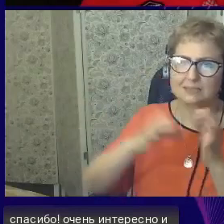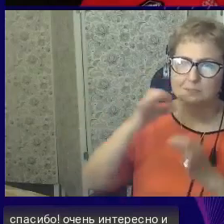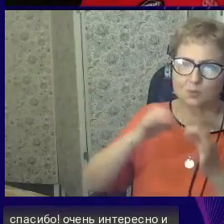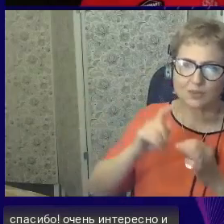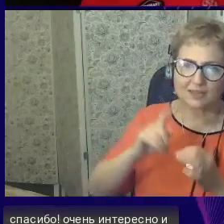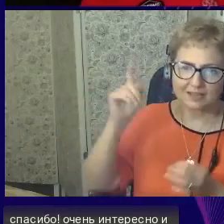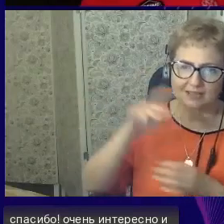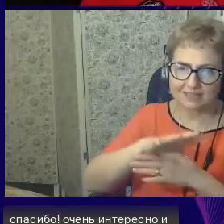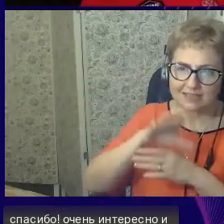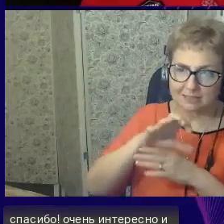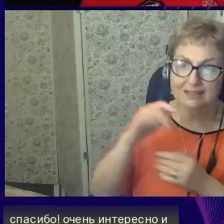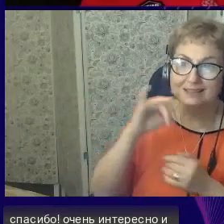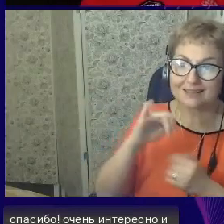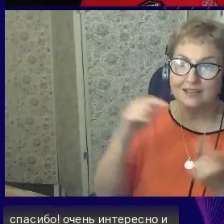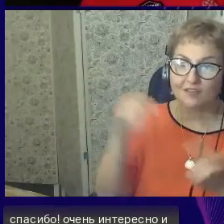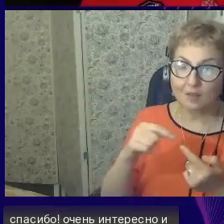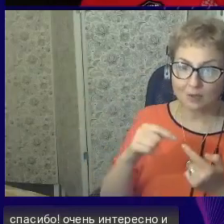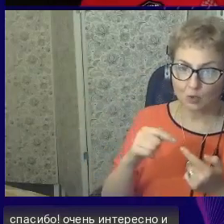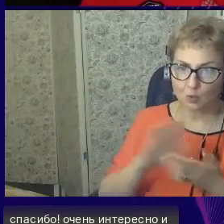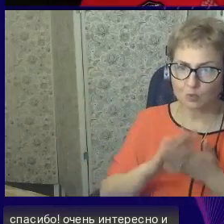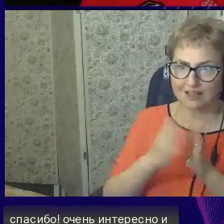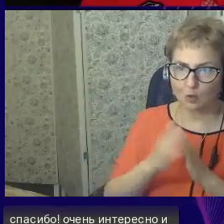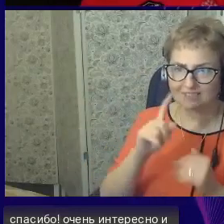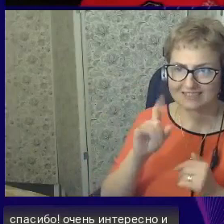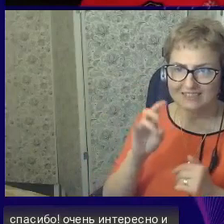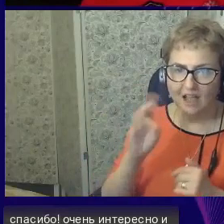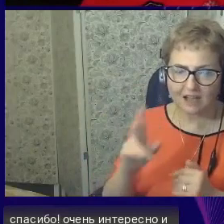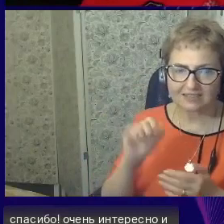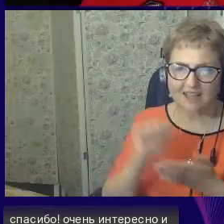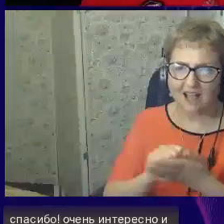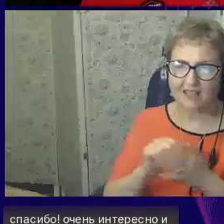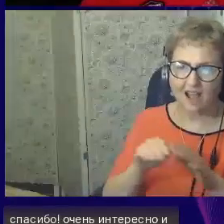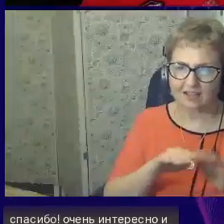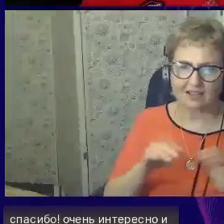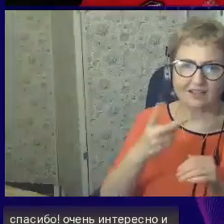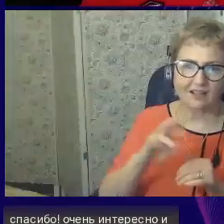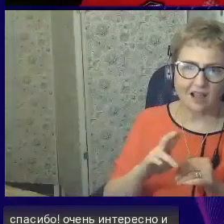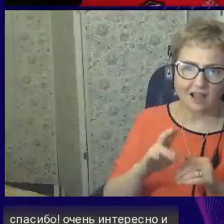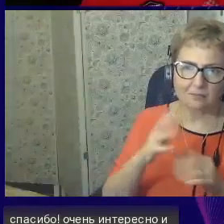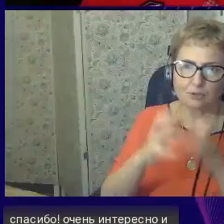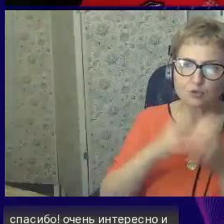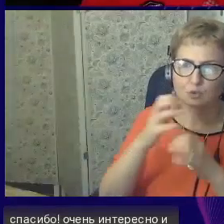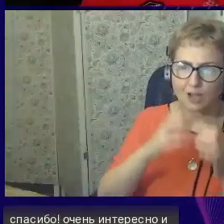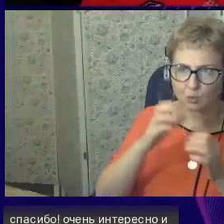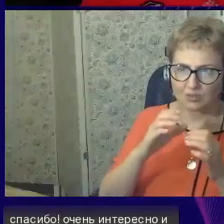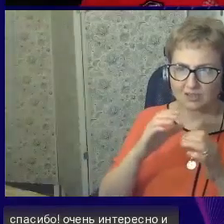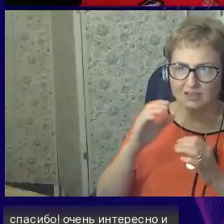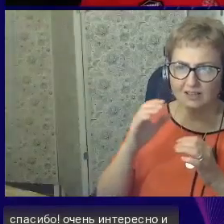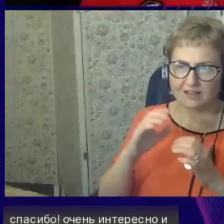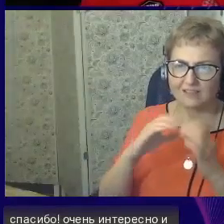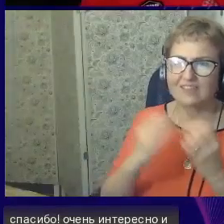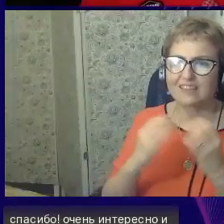спутниковские снимки, и в определенных условных знаках, стандартных для Международной федерации